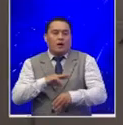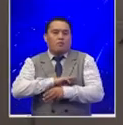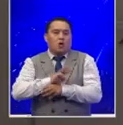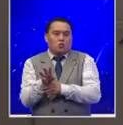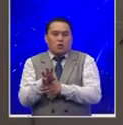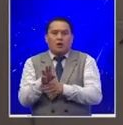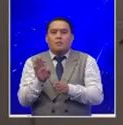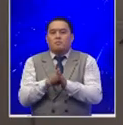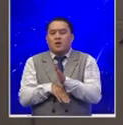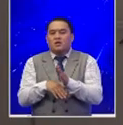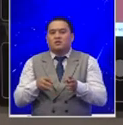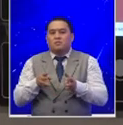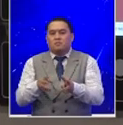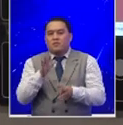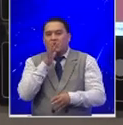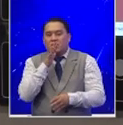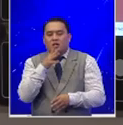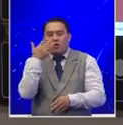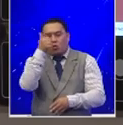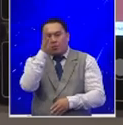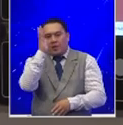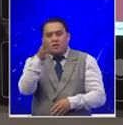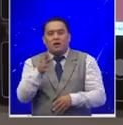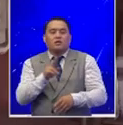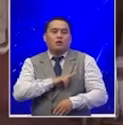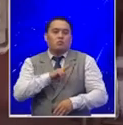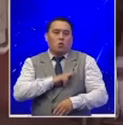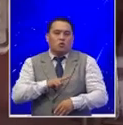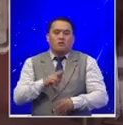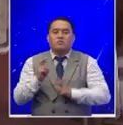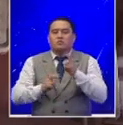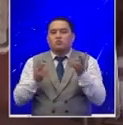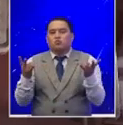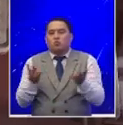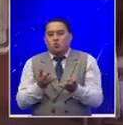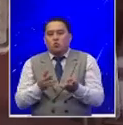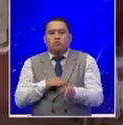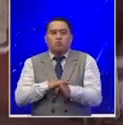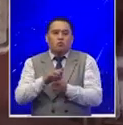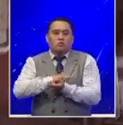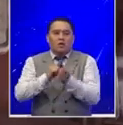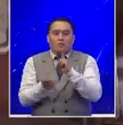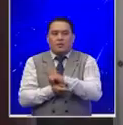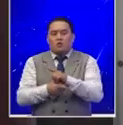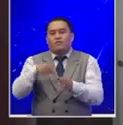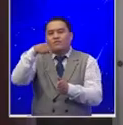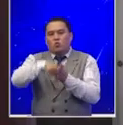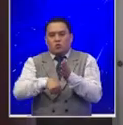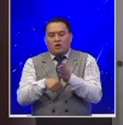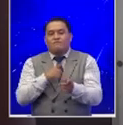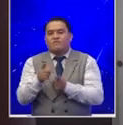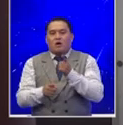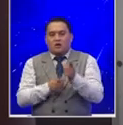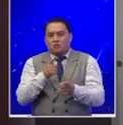отработало безаварийно 5 отопительных сезонов. В 2020 году возникла производственная необходимость в полной замене экранных труб внутри котла с